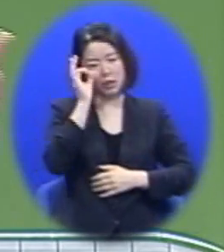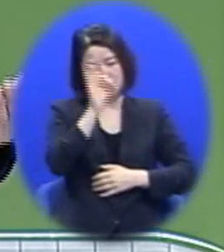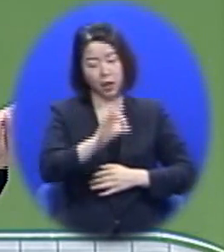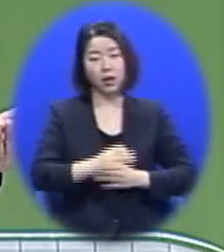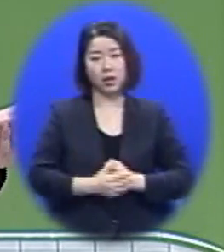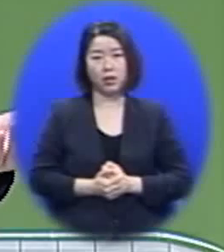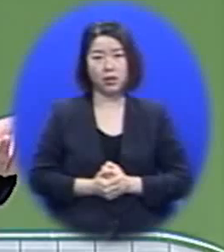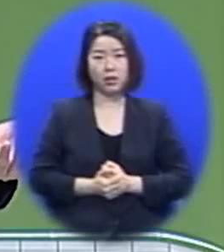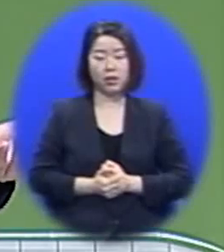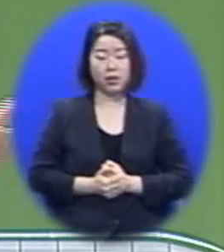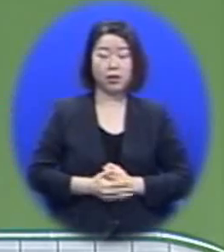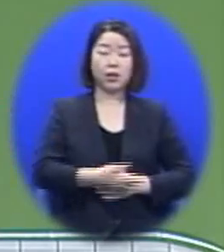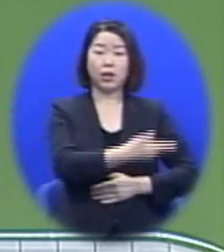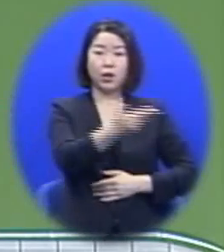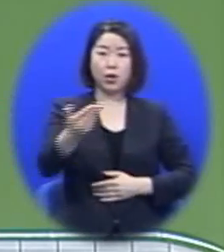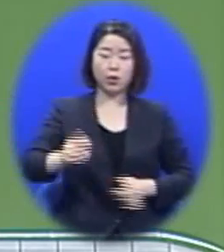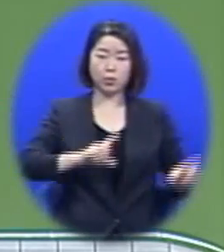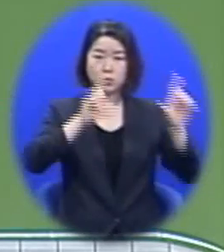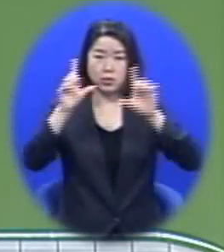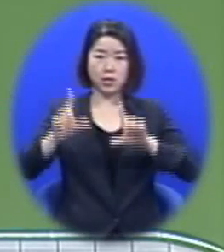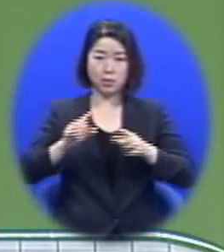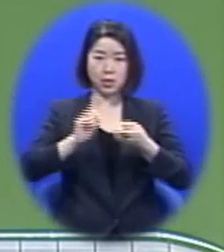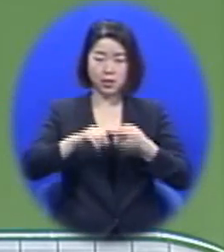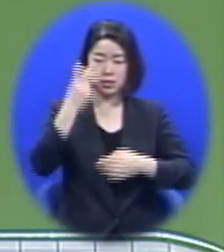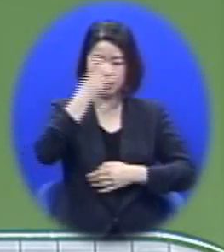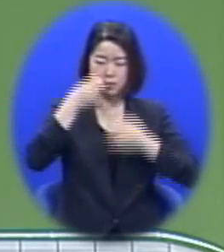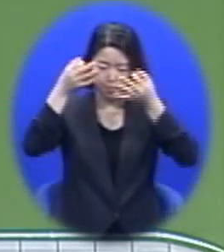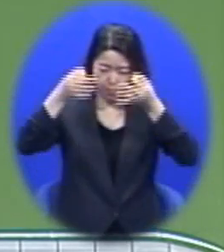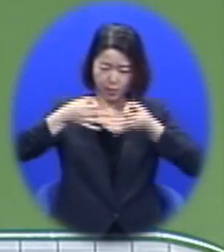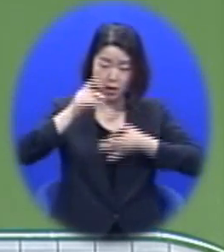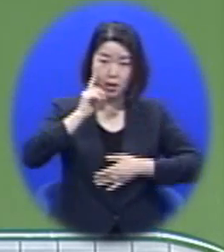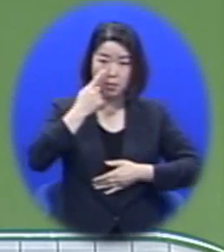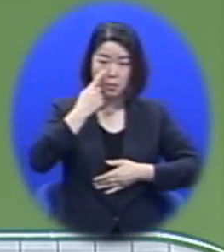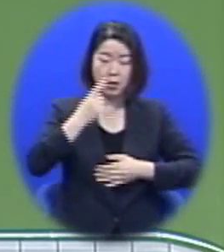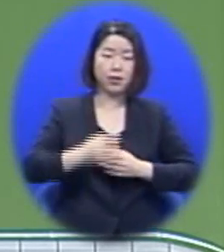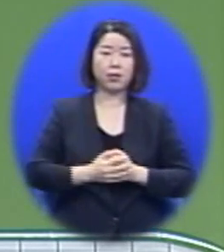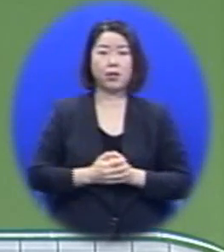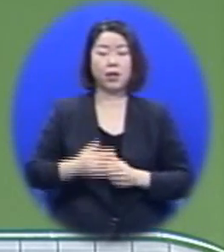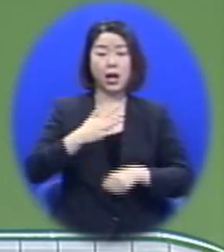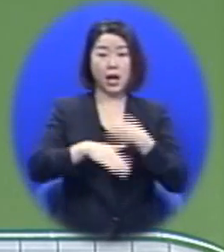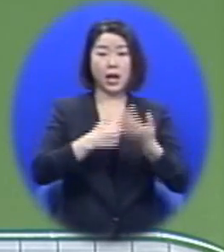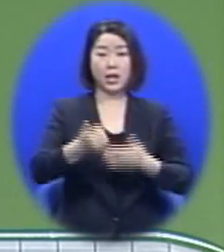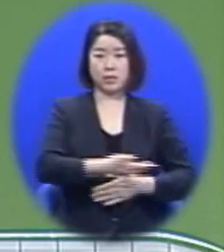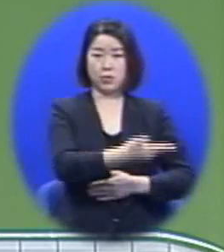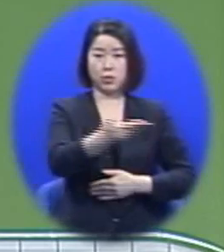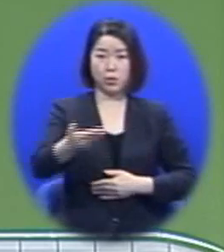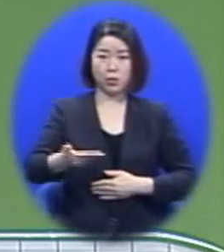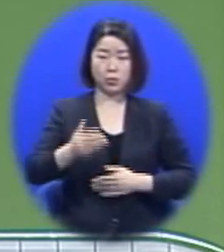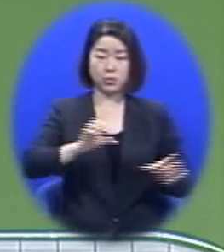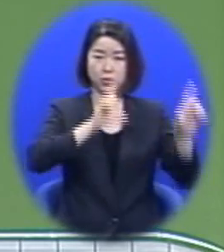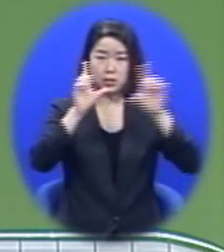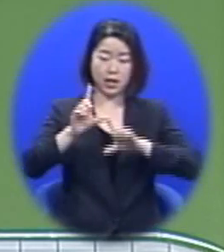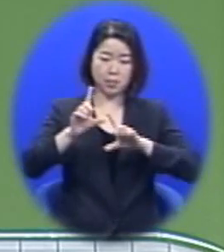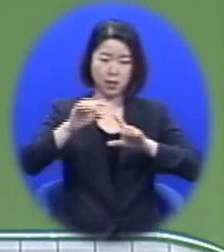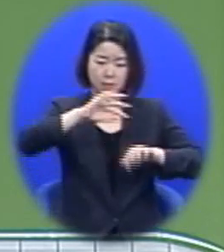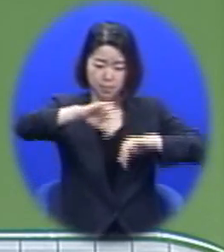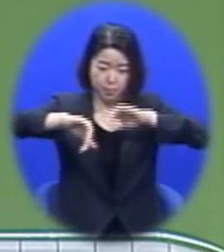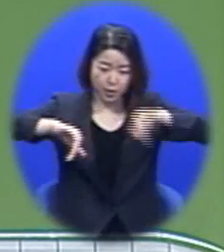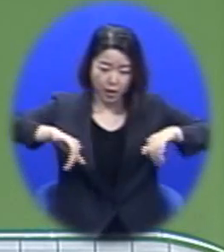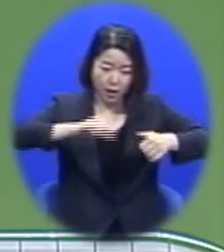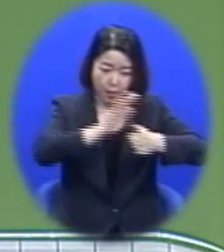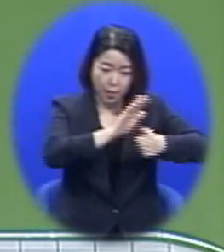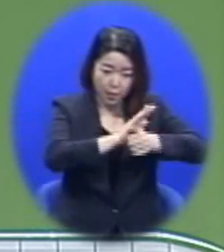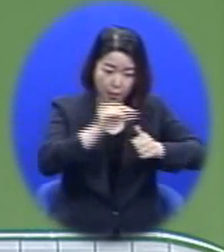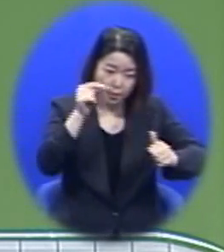여러분, 여러분의 삶에 대해서 한번 점검해 보세요. 하나님은 지금 여러분의 삶에 간섭에 오십니까? 이렇게